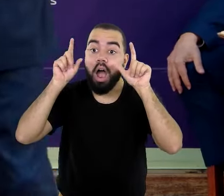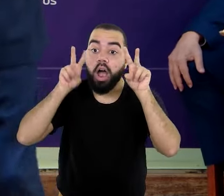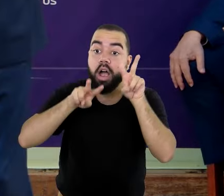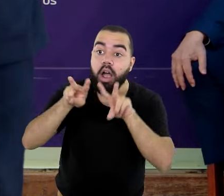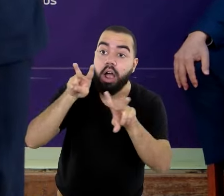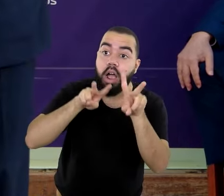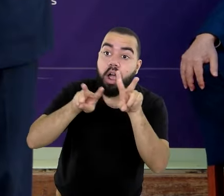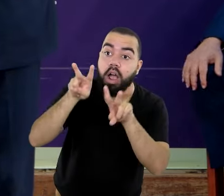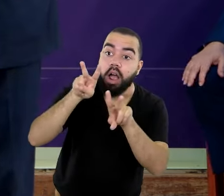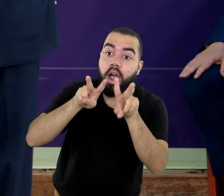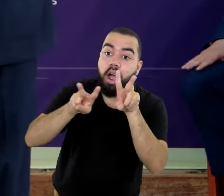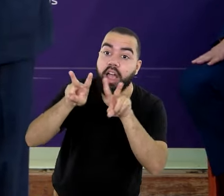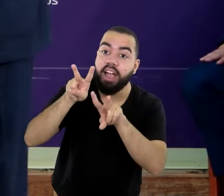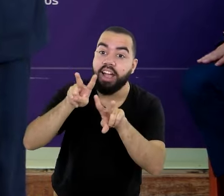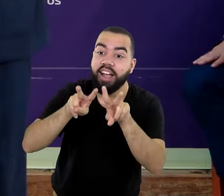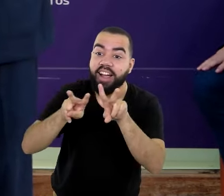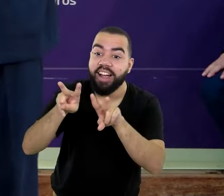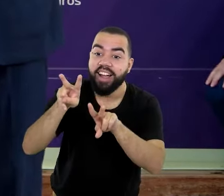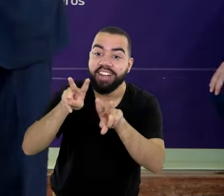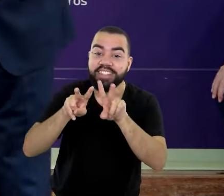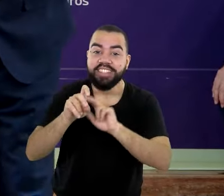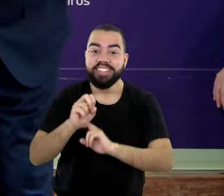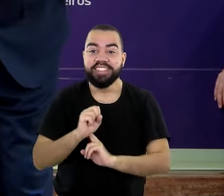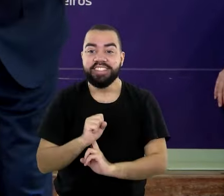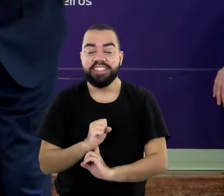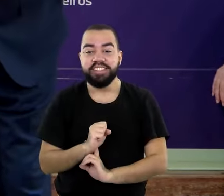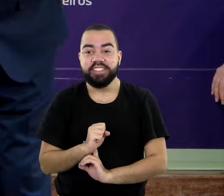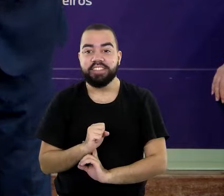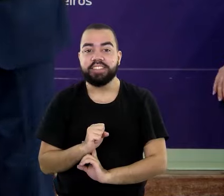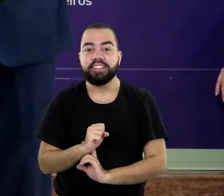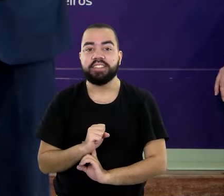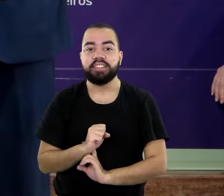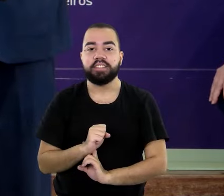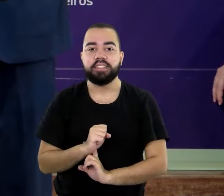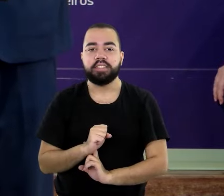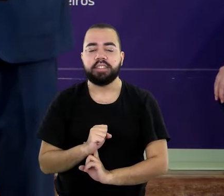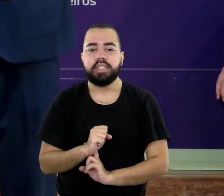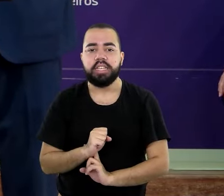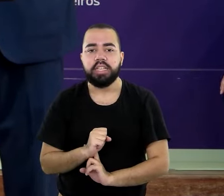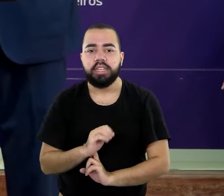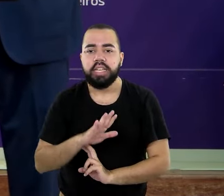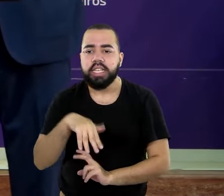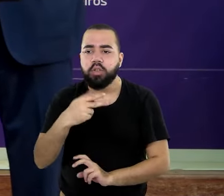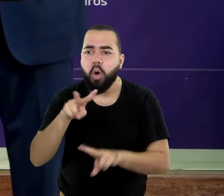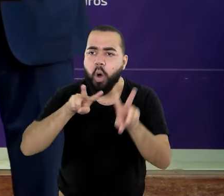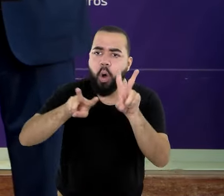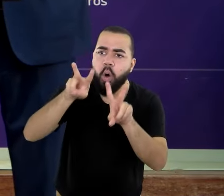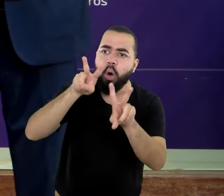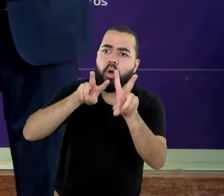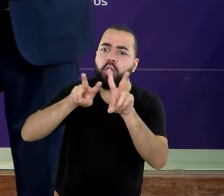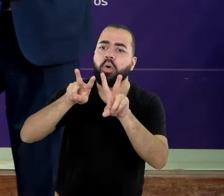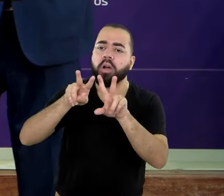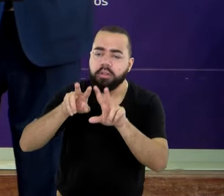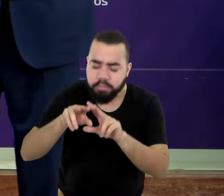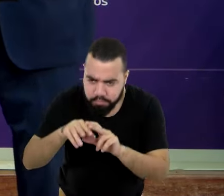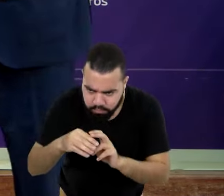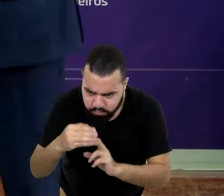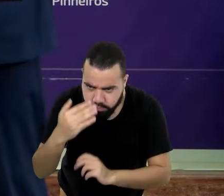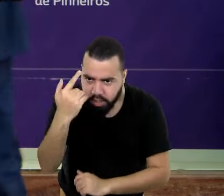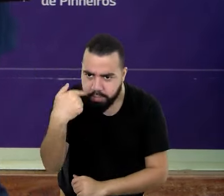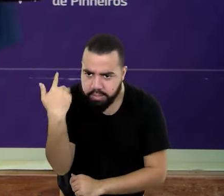observando. 한참 나를 보더니 갑자기 고개를 팍 숙였습니다. E ela de repente assim olhando, ela abaixou a